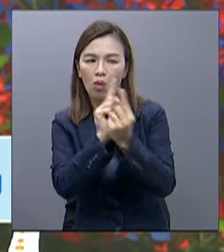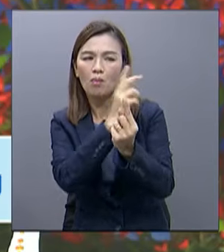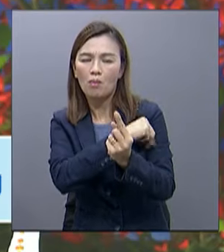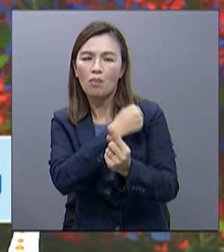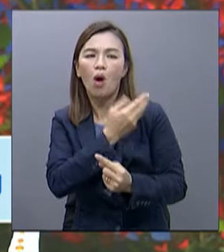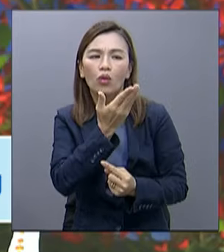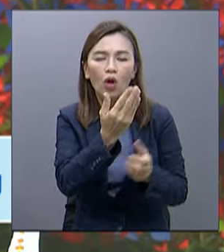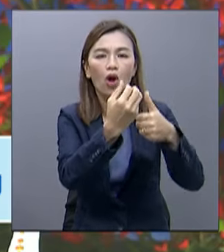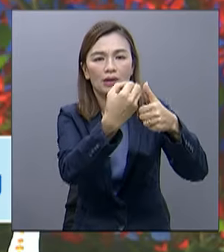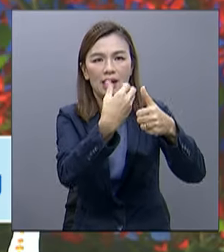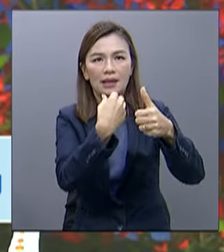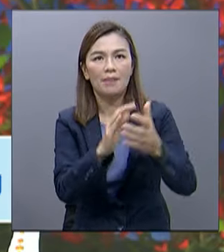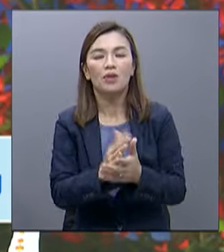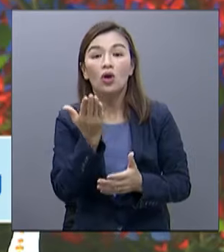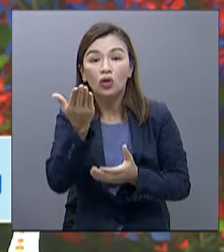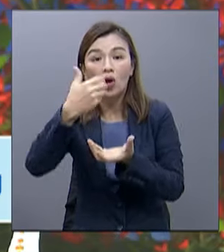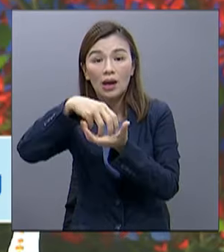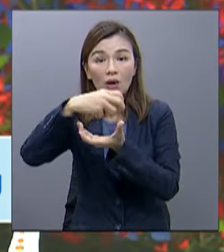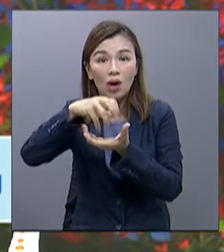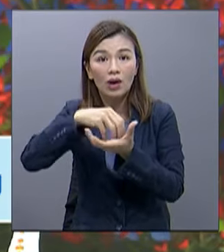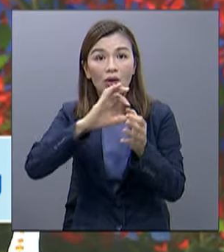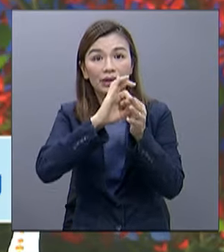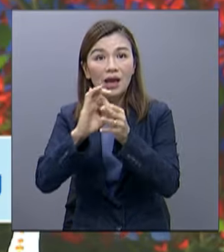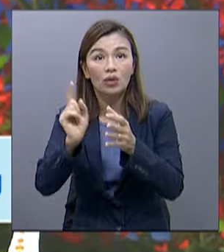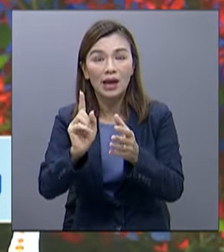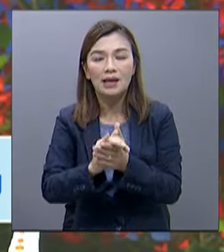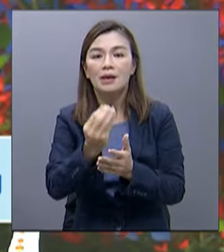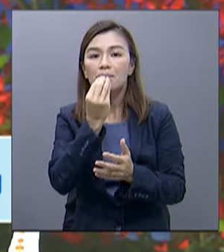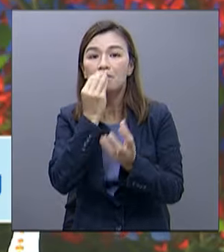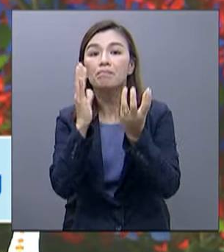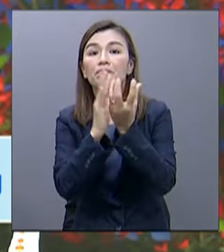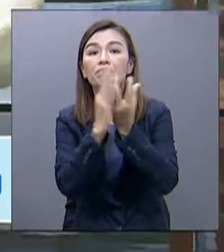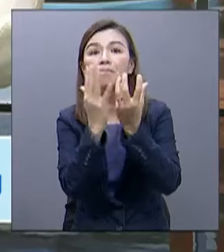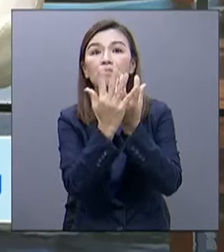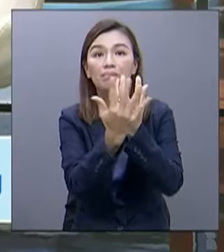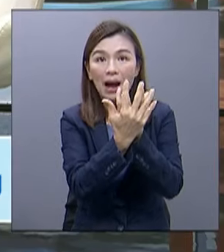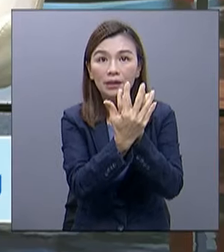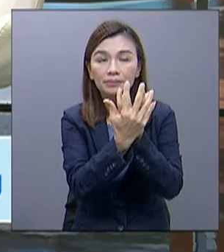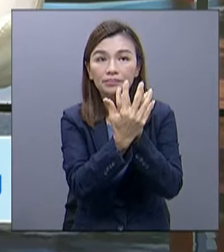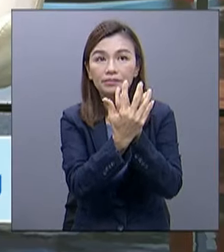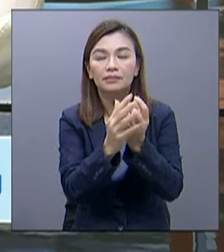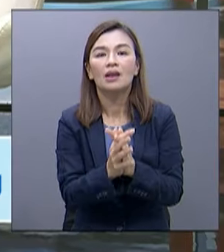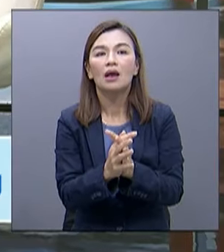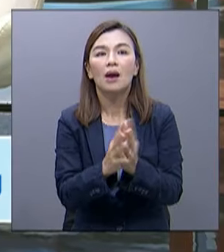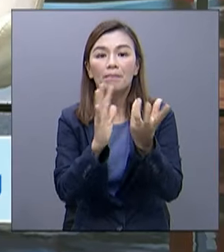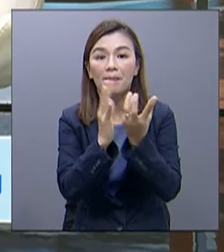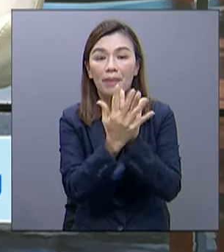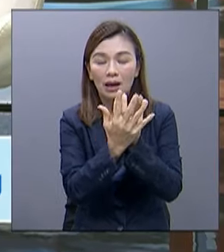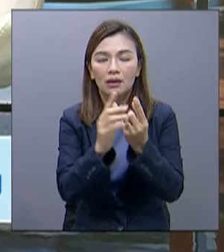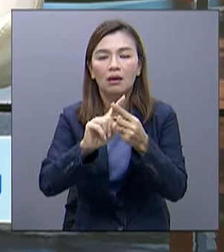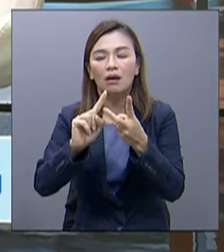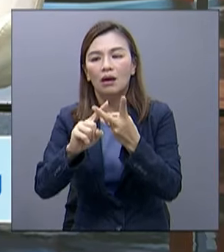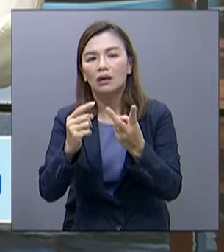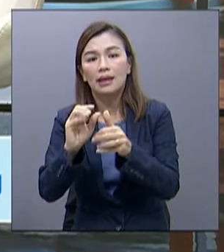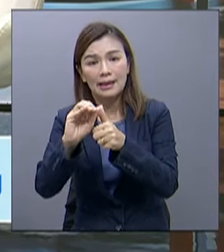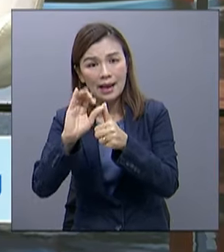อาจารยหมอฝากถึงคุณผู้ชมอเมื่อกี้มีเรื่องของการรับประทานผัก 5ฝ่ามือนะฮะต่อวันแบ่งกินกันนะฮะมีอย่างอื่นที่อยากจะแนะนำ